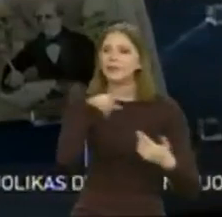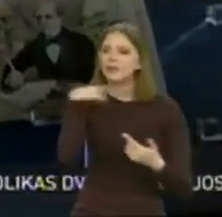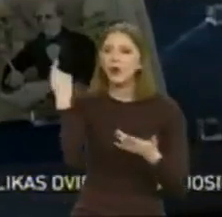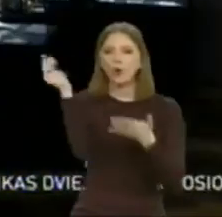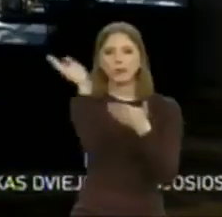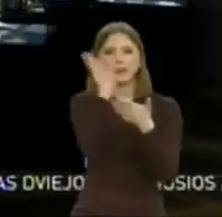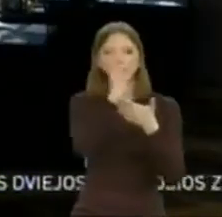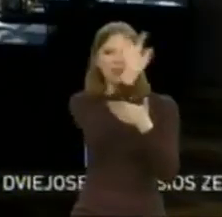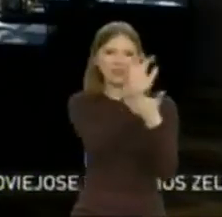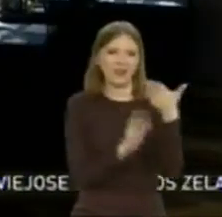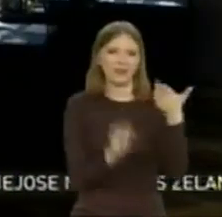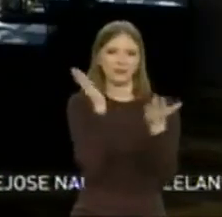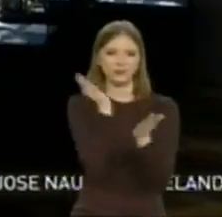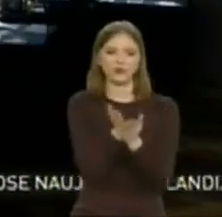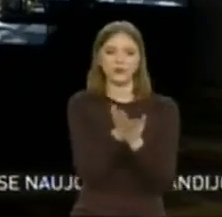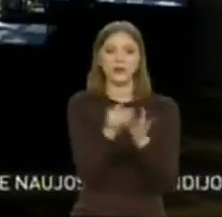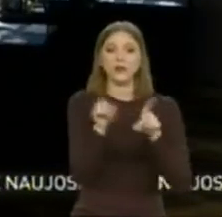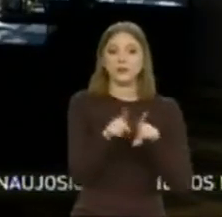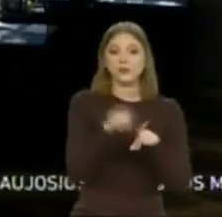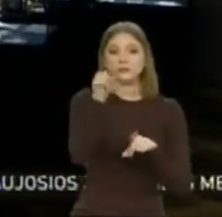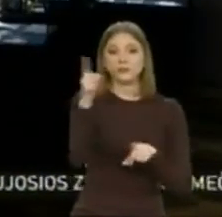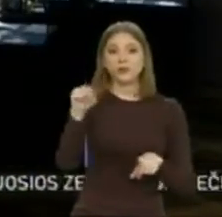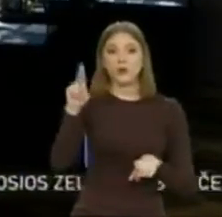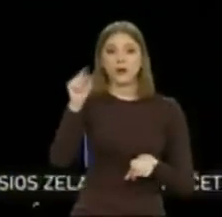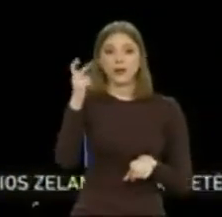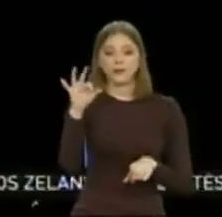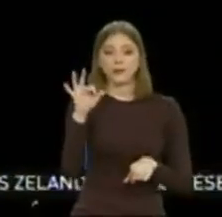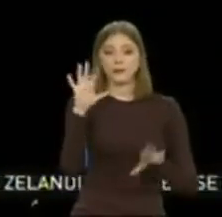kūriniai sukurti ir skirti Simonui Daukantui per 200